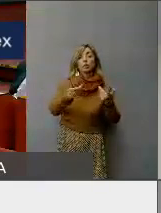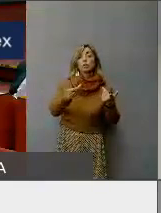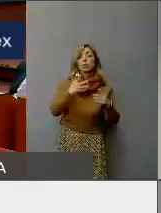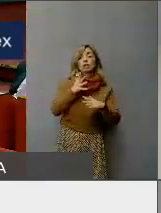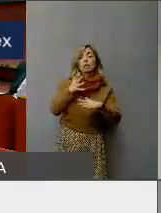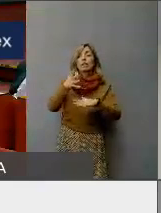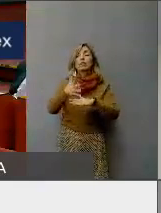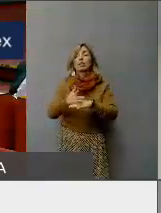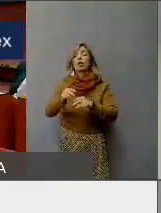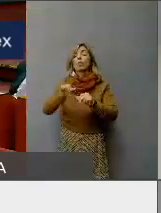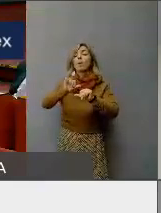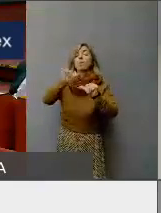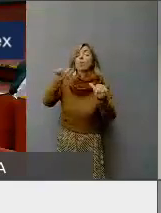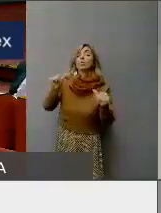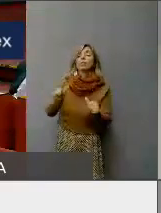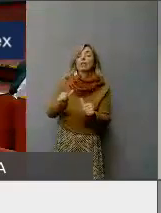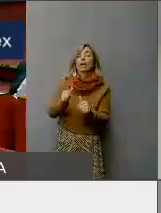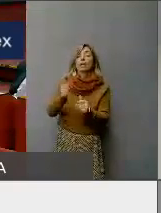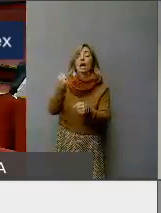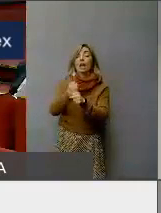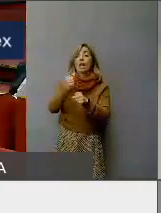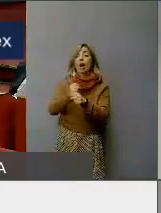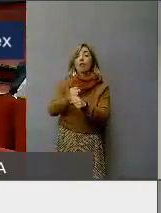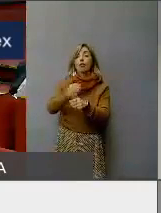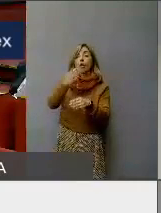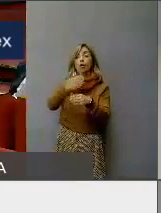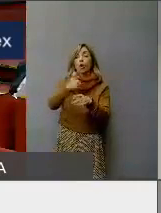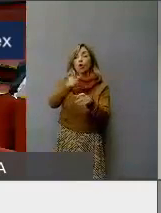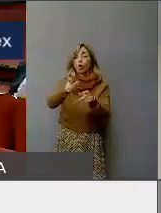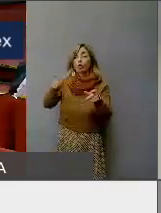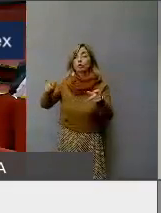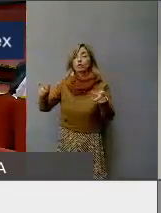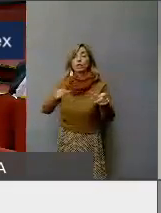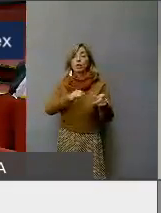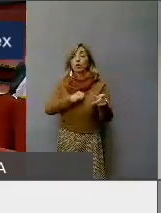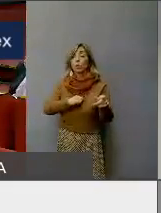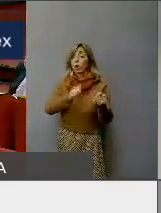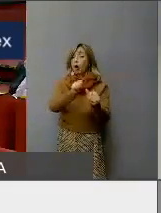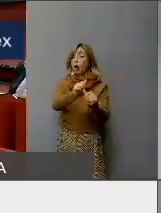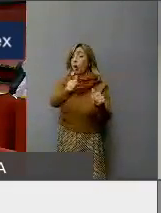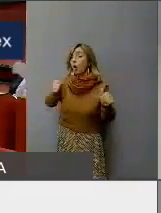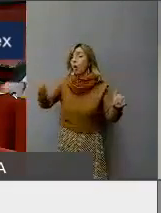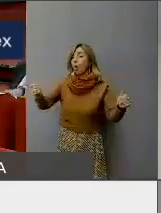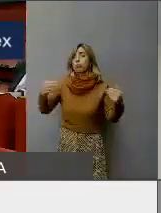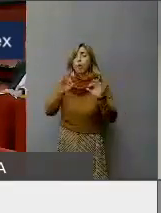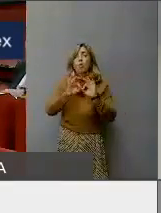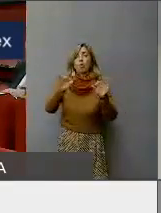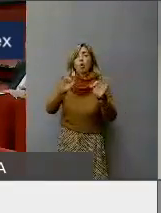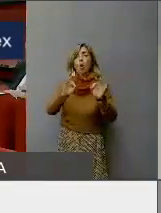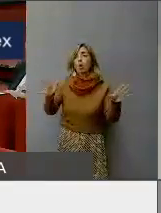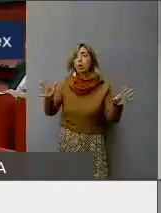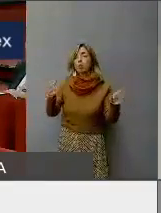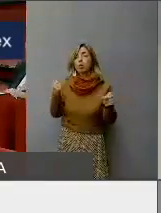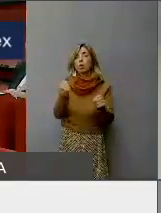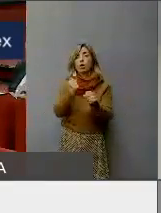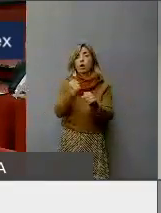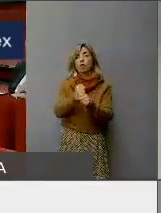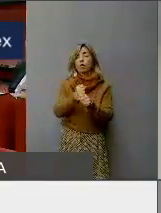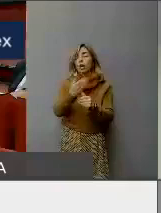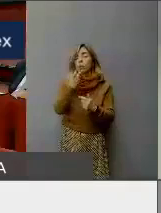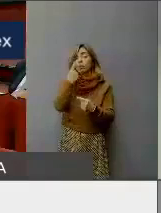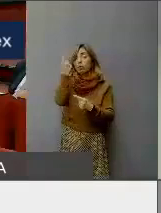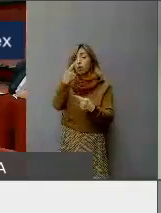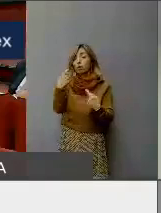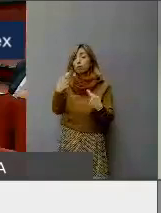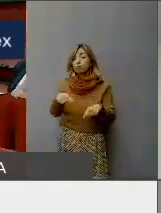comunali ogni consigliere comunale in quest'aula è libero di lavorare dichiarato il sindaco non aver nessuna autorevolezza e autorità no però sul signor a